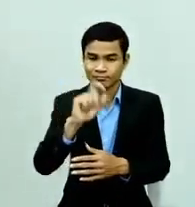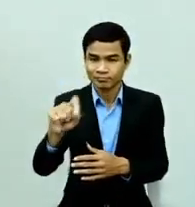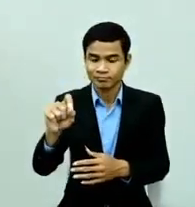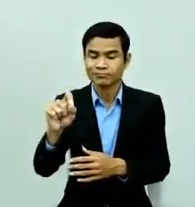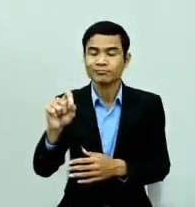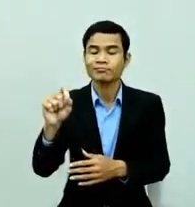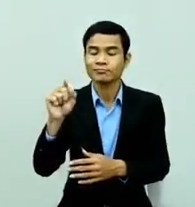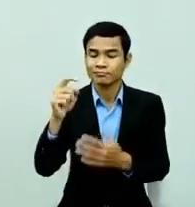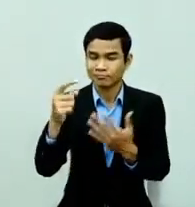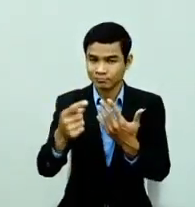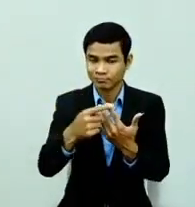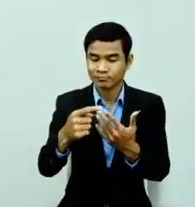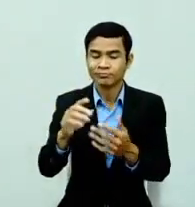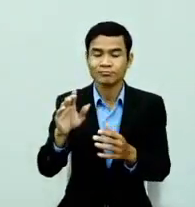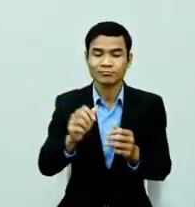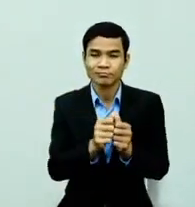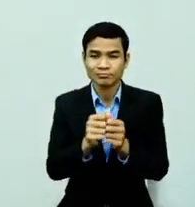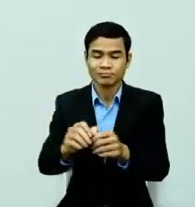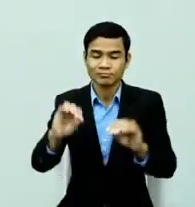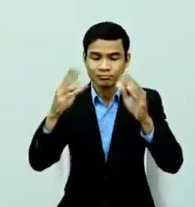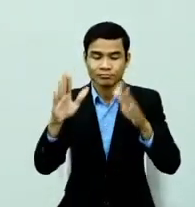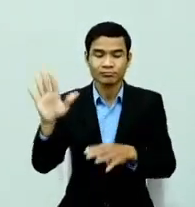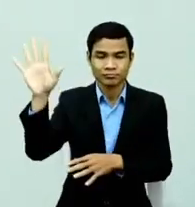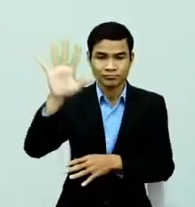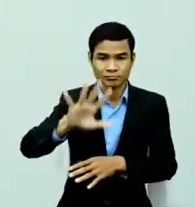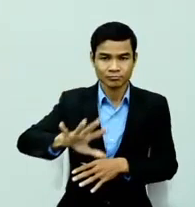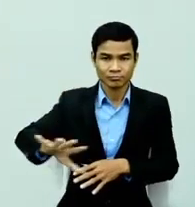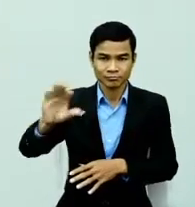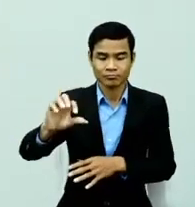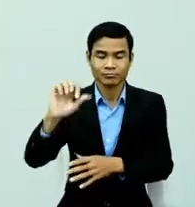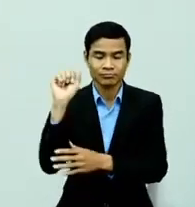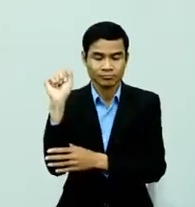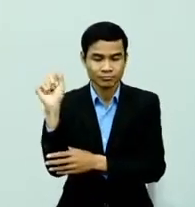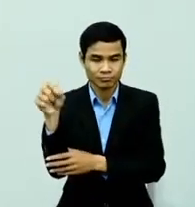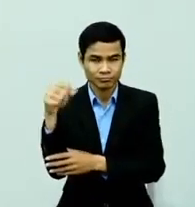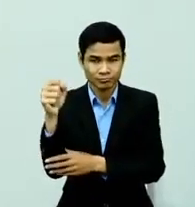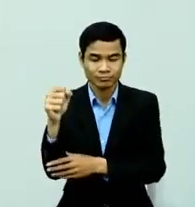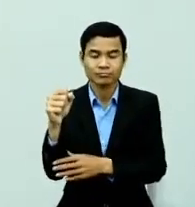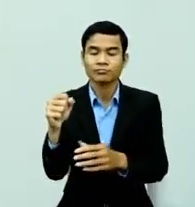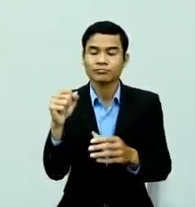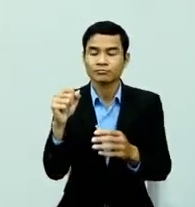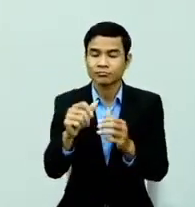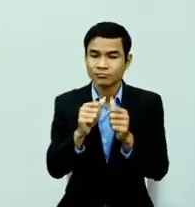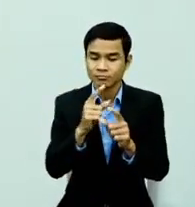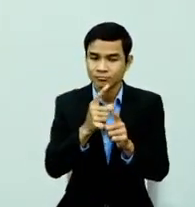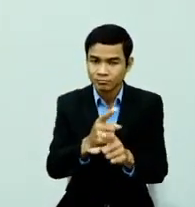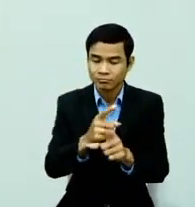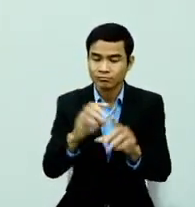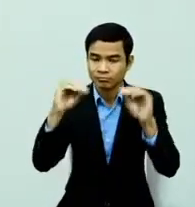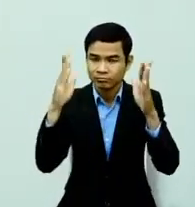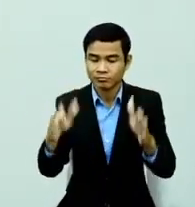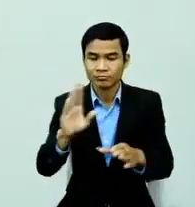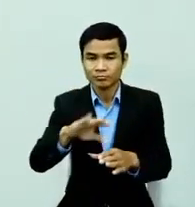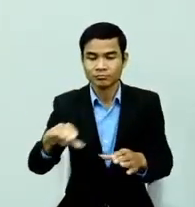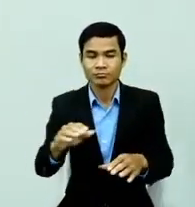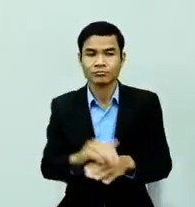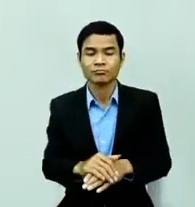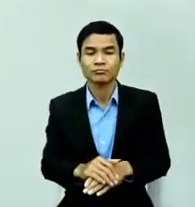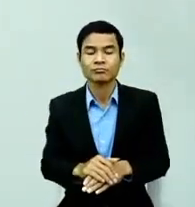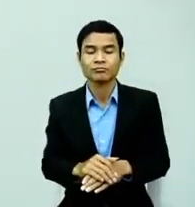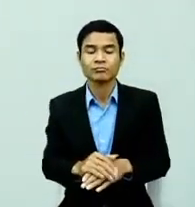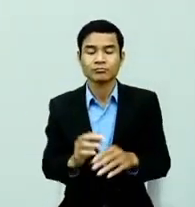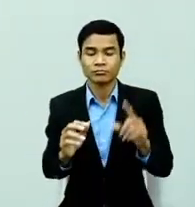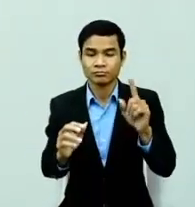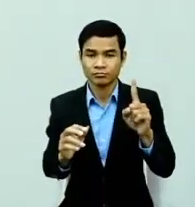នៅលើខ្ចល់ណាកូនបានមកមកក្តារខេនដោយកូនថាចលនាតាមអ្នកគ្រូណាចា